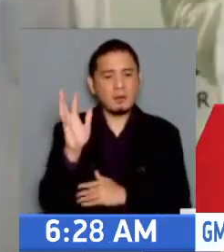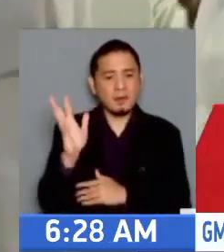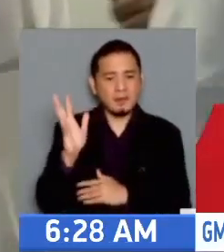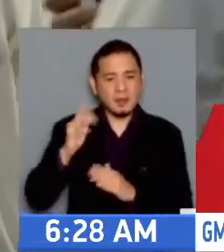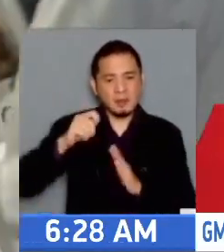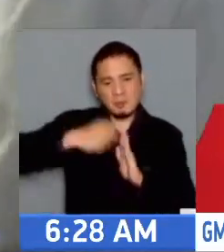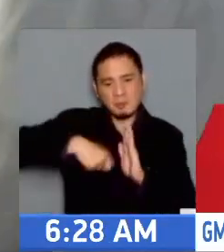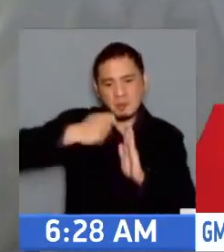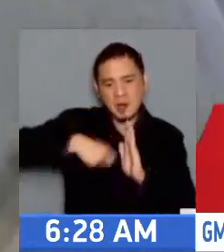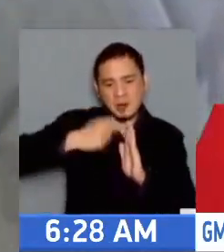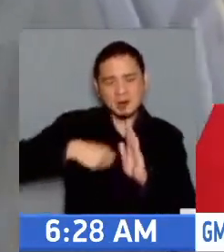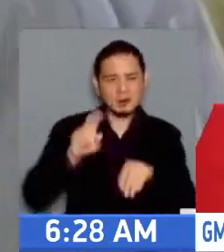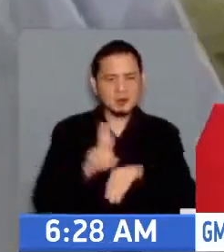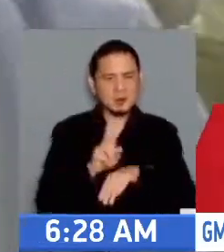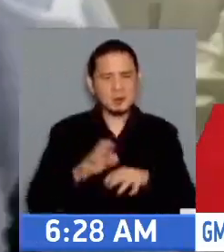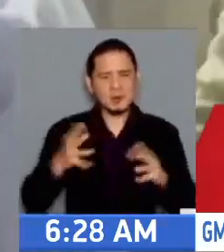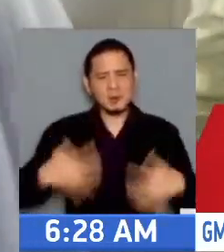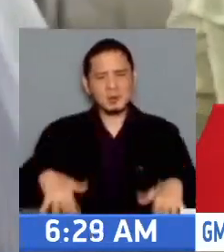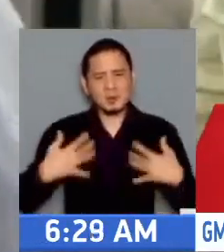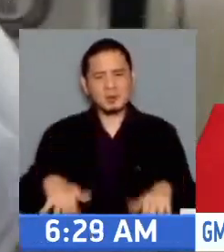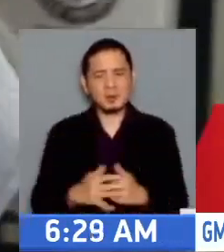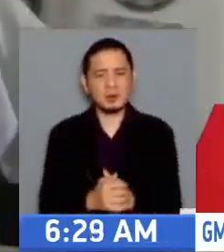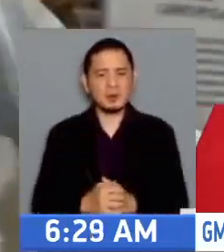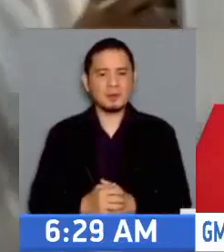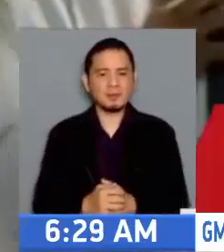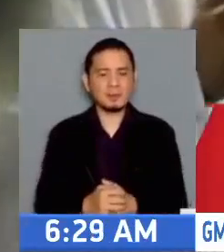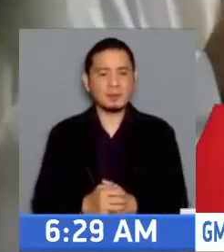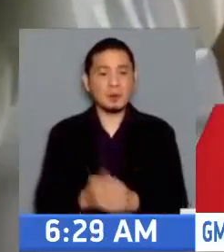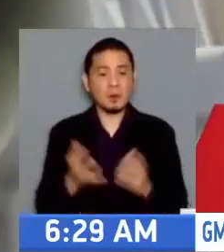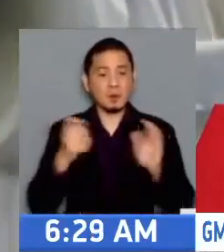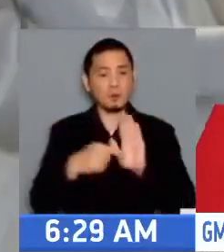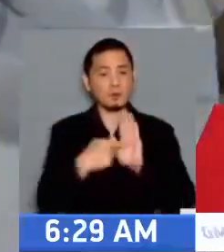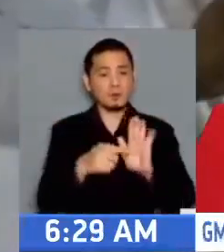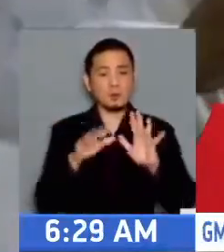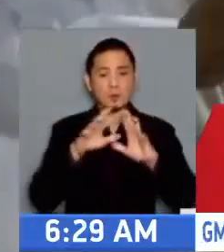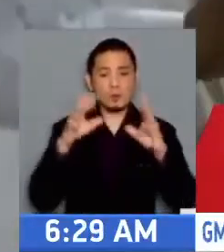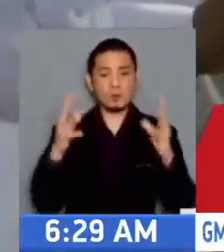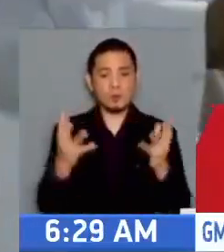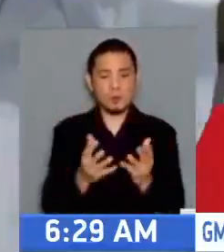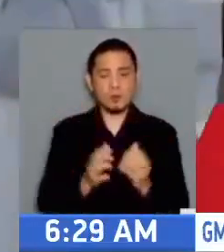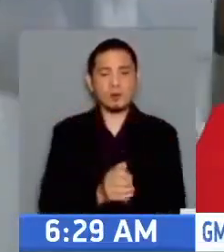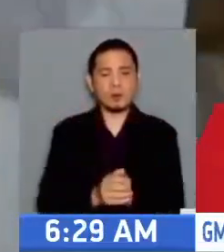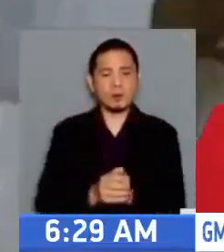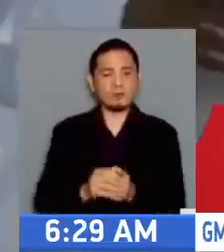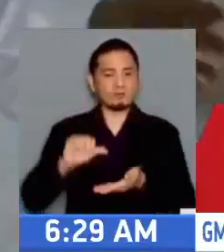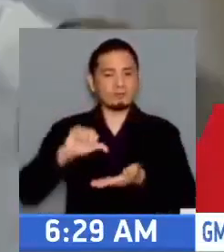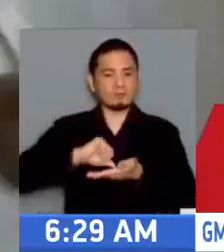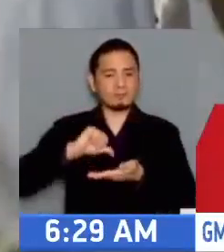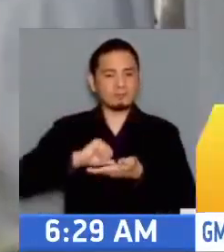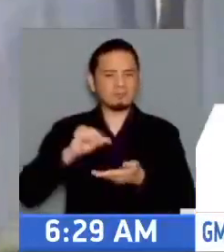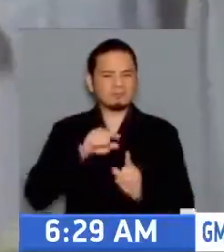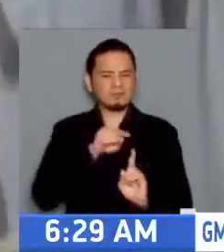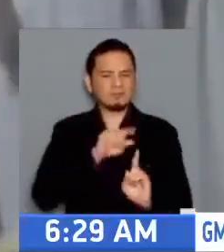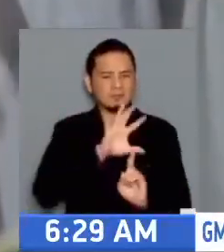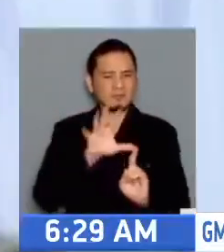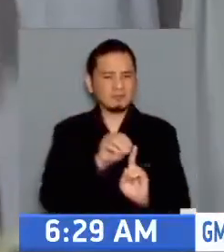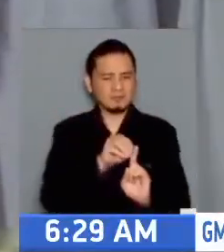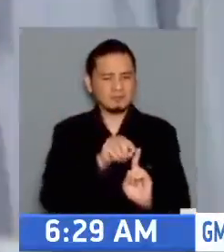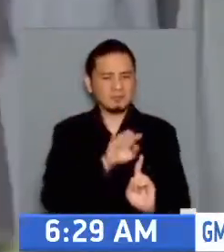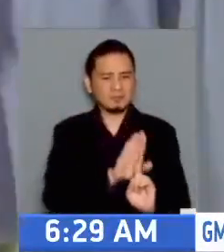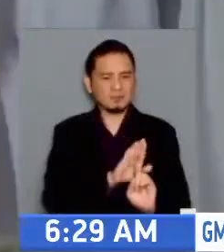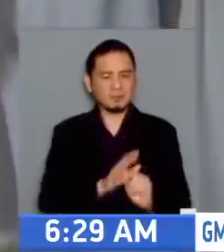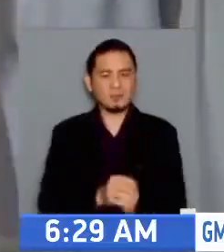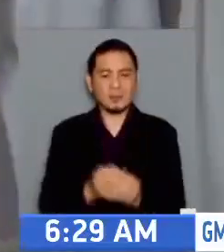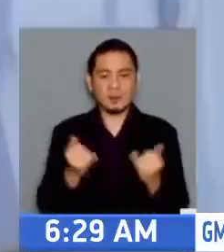Salehi, gusto niyang maipakita sa buong mundo ang Arab heritage, pati ang kaugnayan nito sa ginaganap na World Cup sa